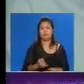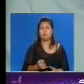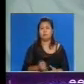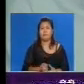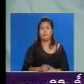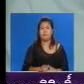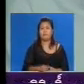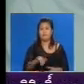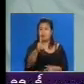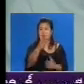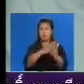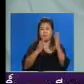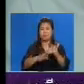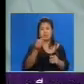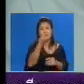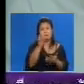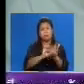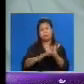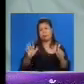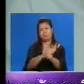บางคนจะกินยาไม่ภรบ